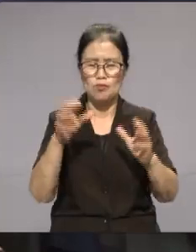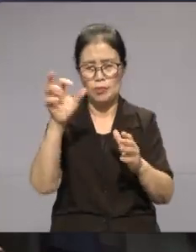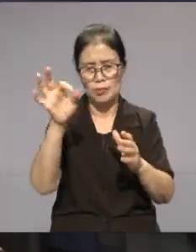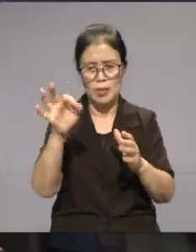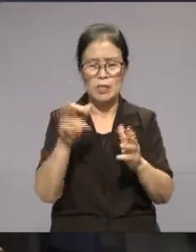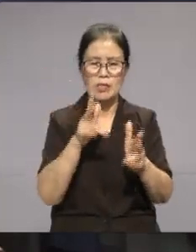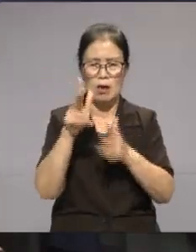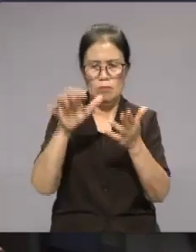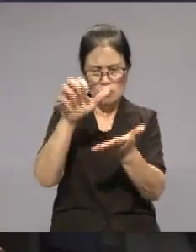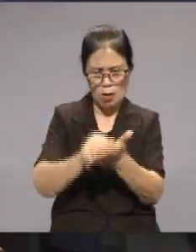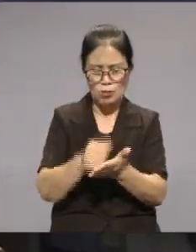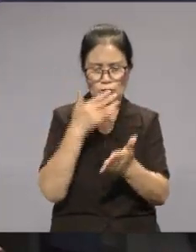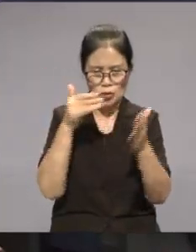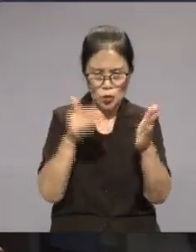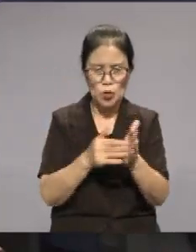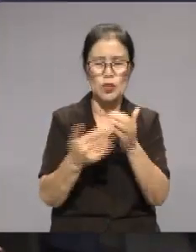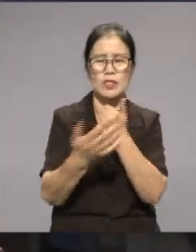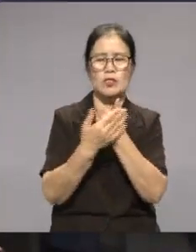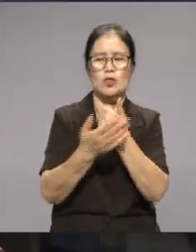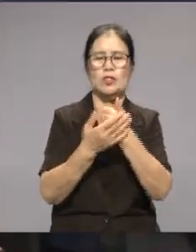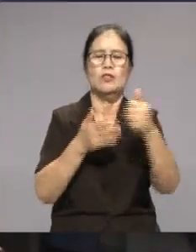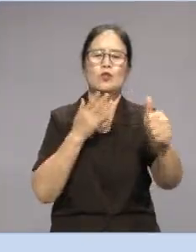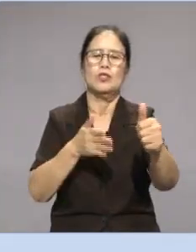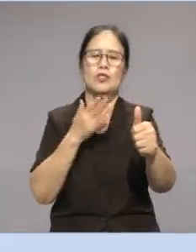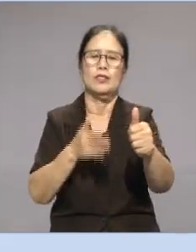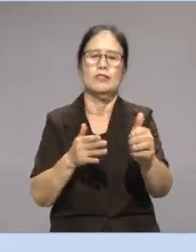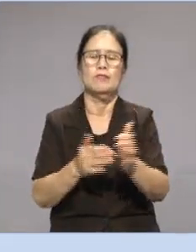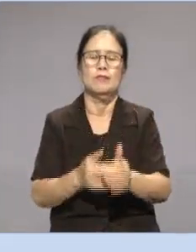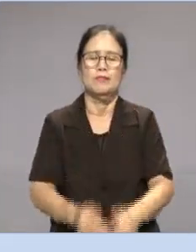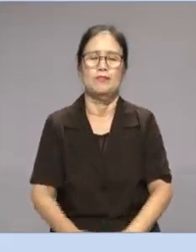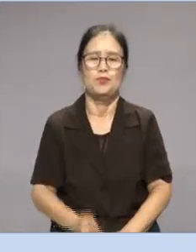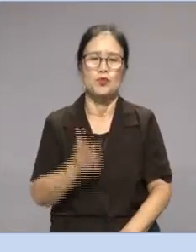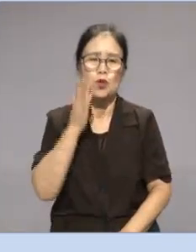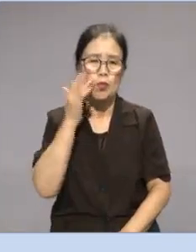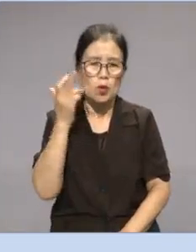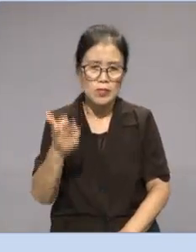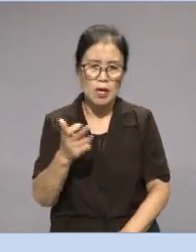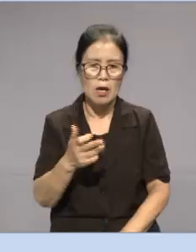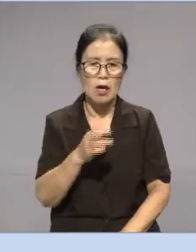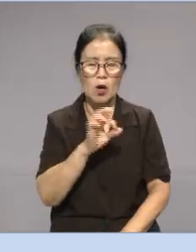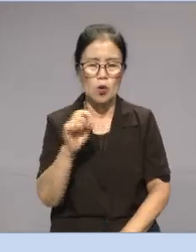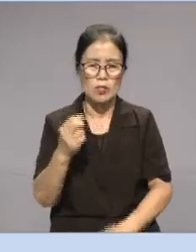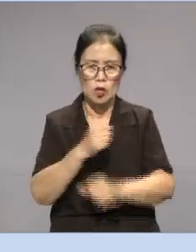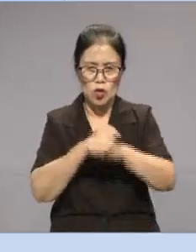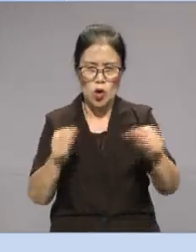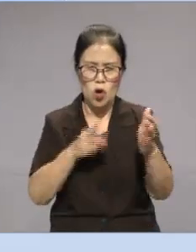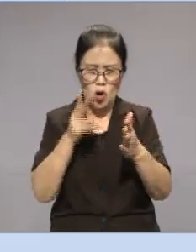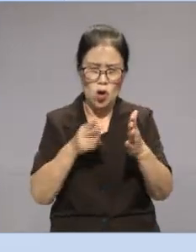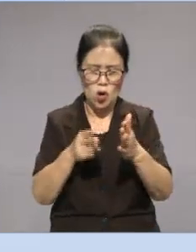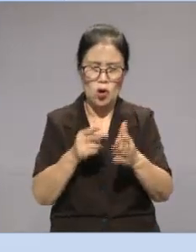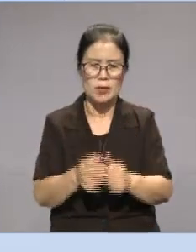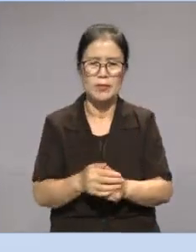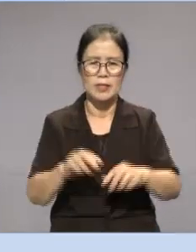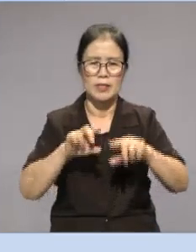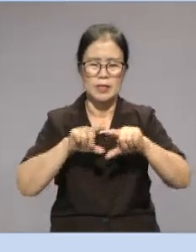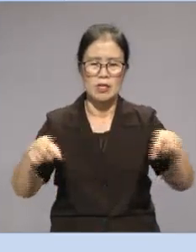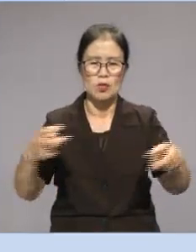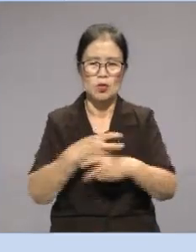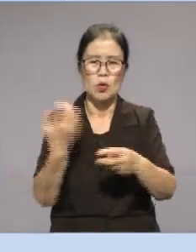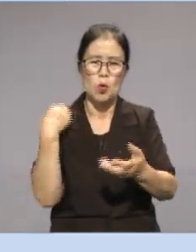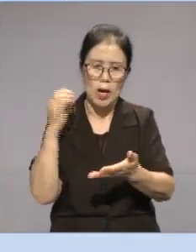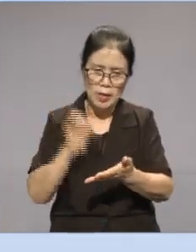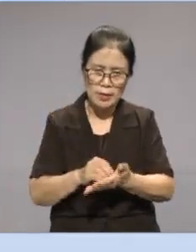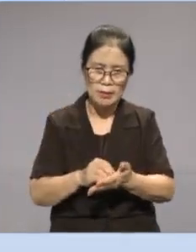예산을 확보할 수 있도록 지원을 요청했습니다. 도봉산 옥정 광역철도 건설 사업, 대중교통비